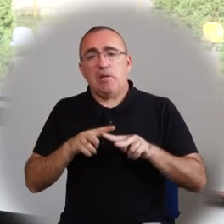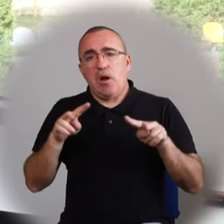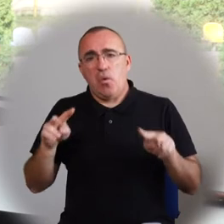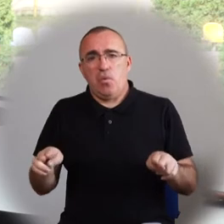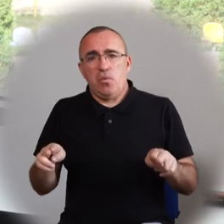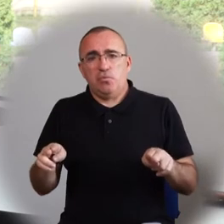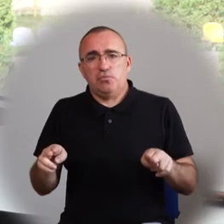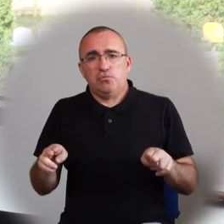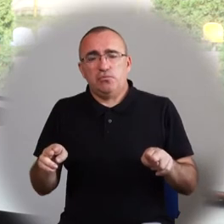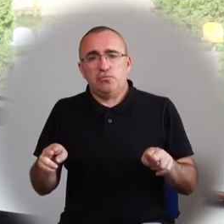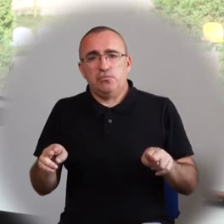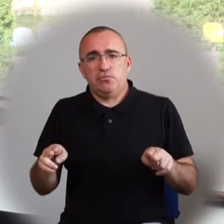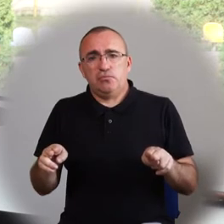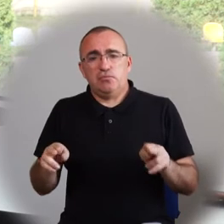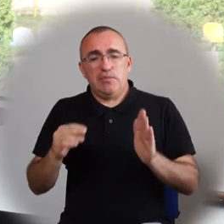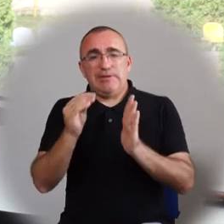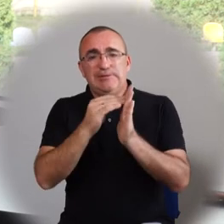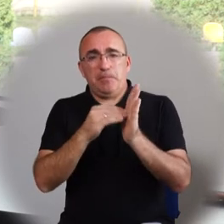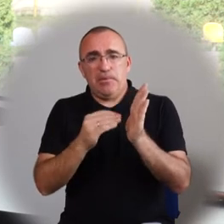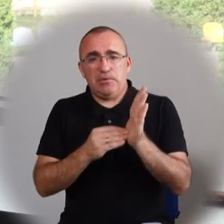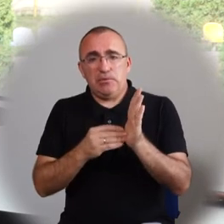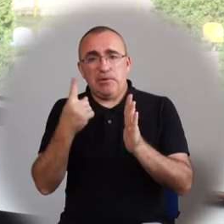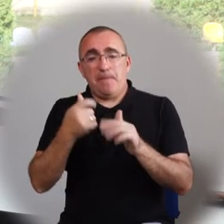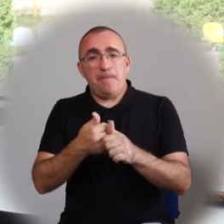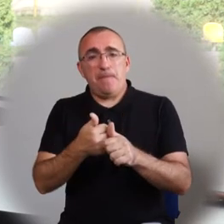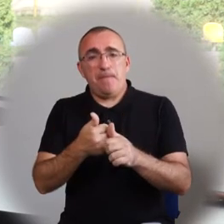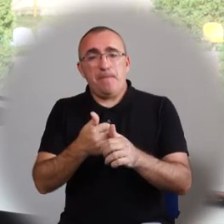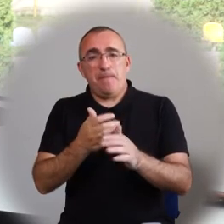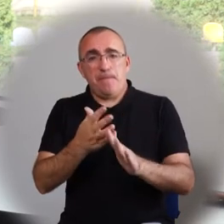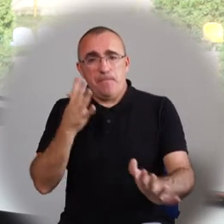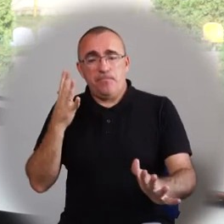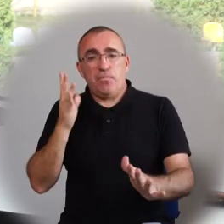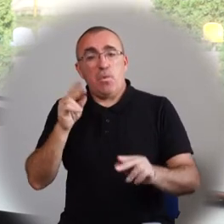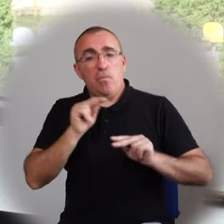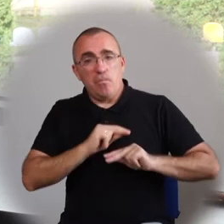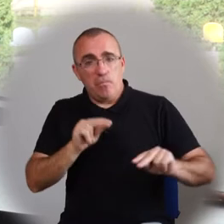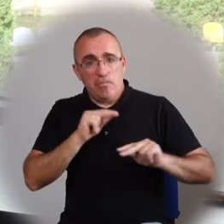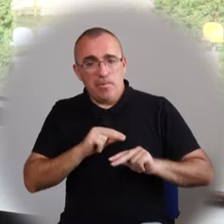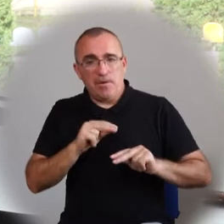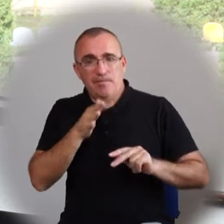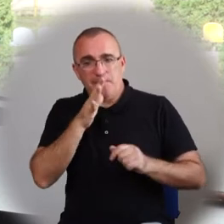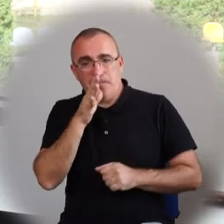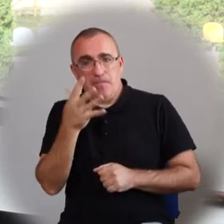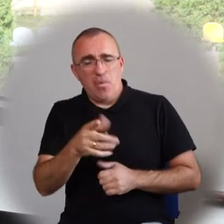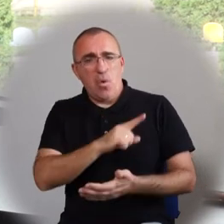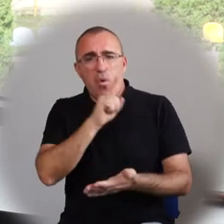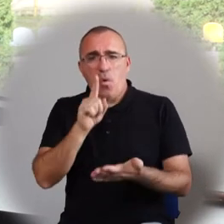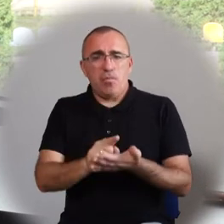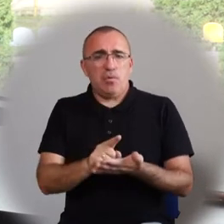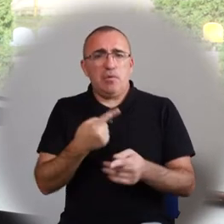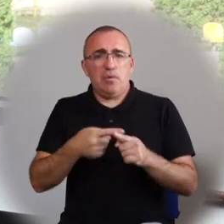то також в списку ті, насамперед, хто відпрацював цю каденцію, активно